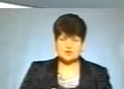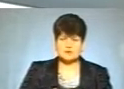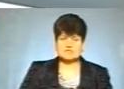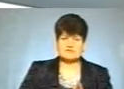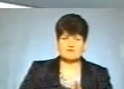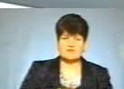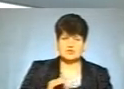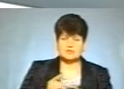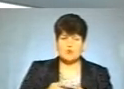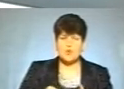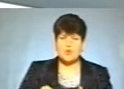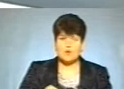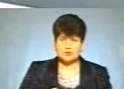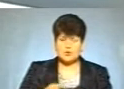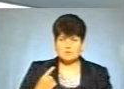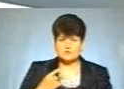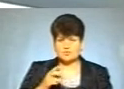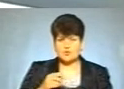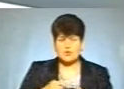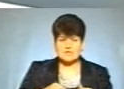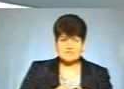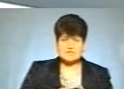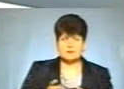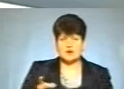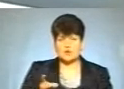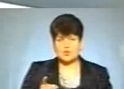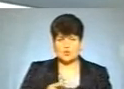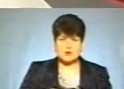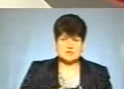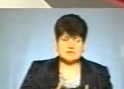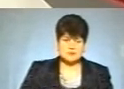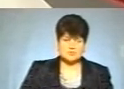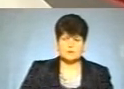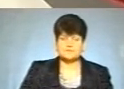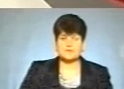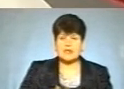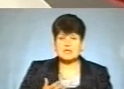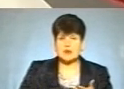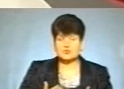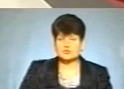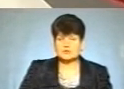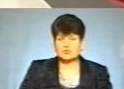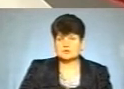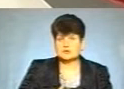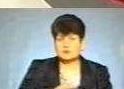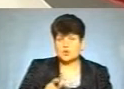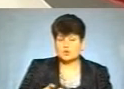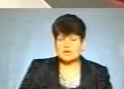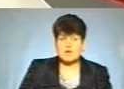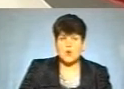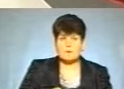вищим органом, тобто з обласною організацією, чи там, може бути, районною організацією. Так? Також, якщо наша людина обиралася